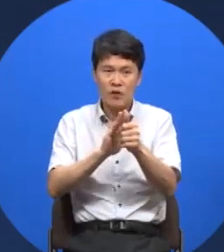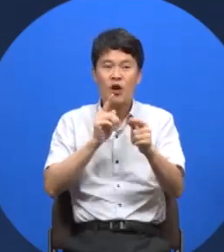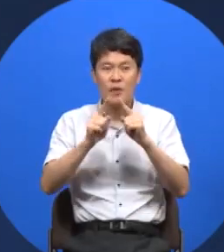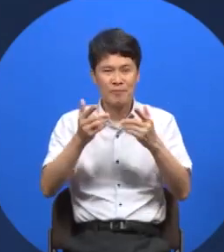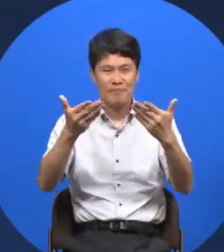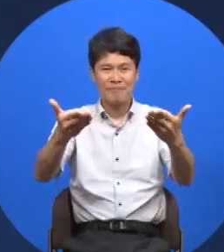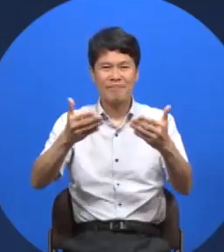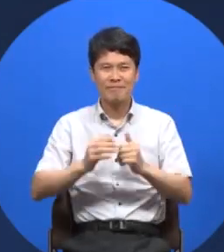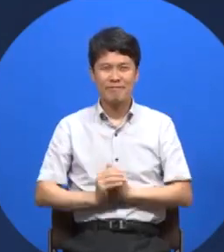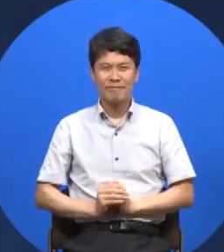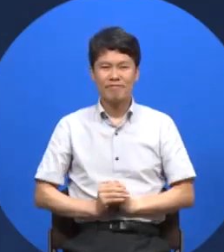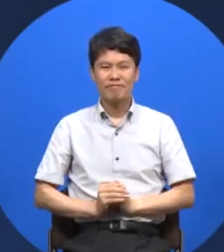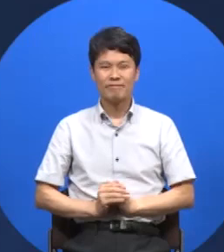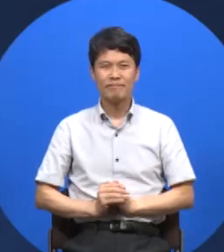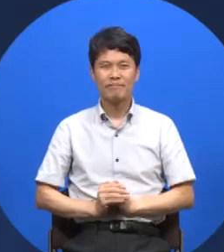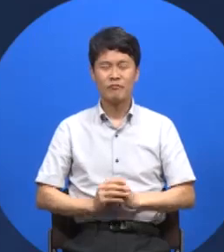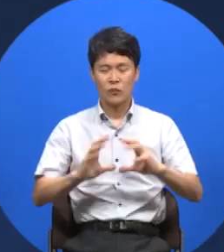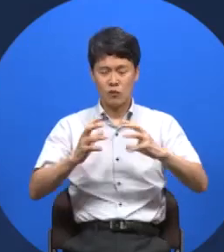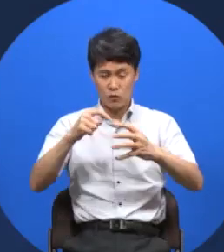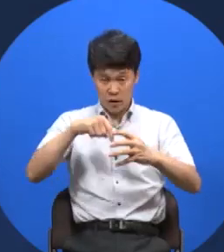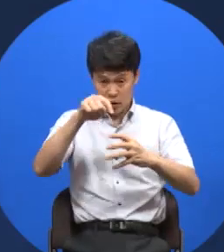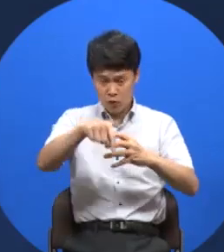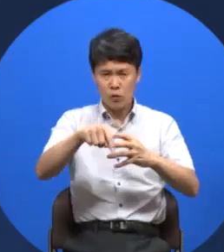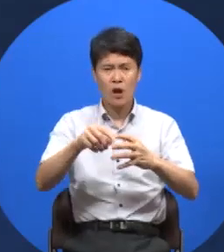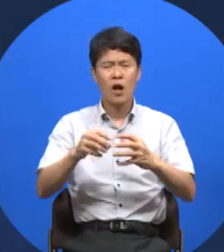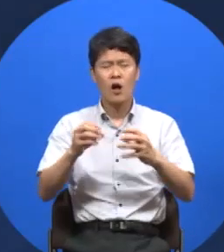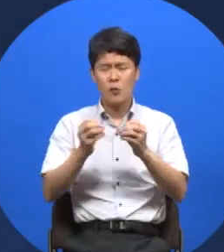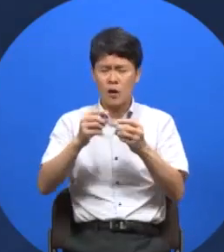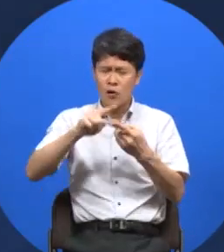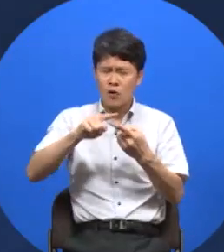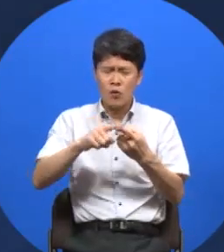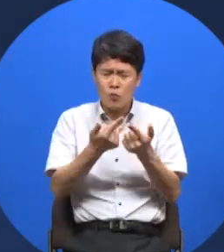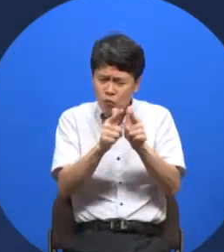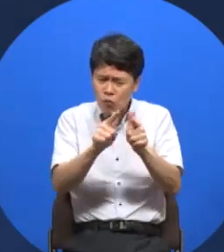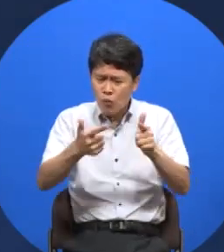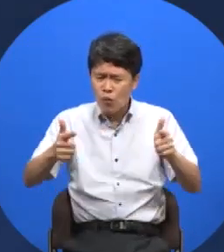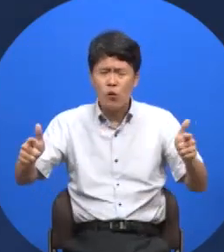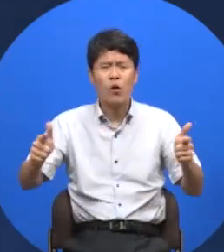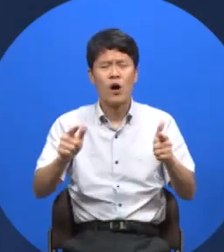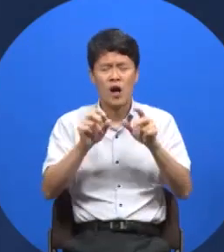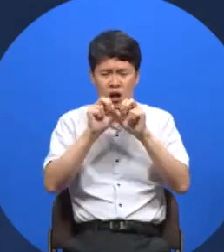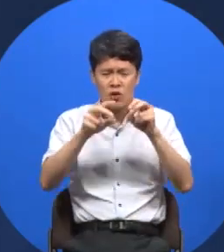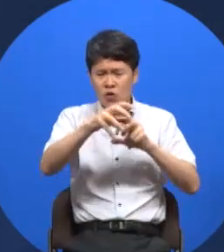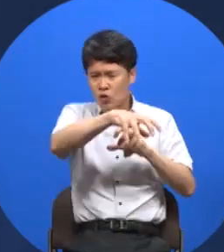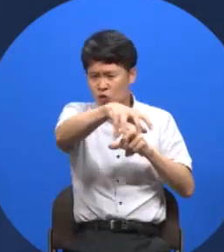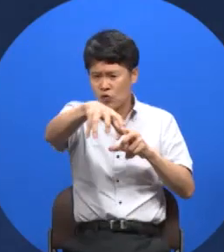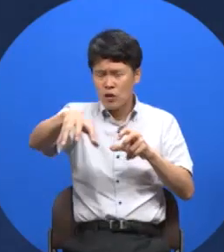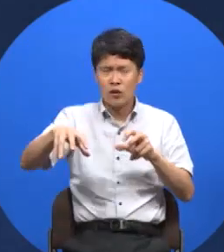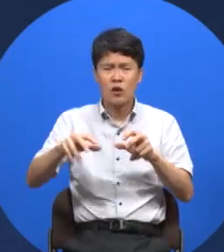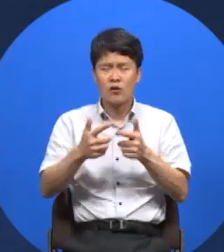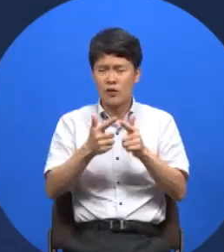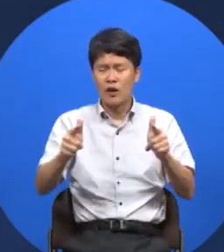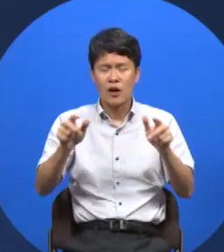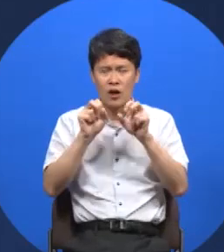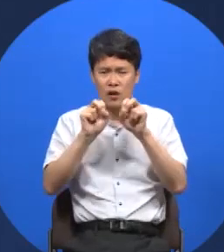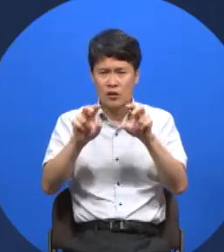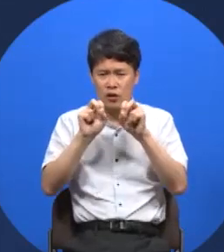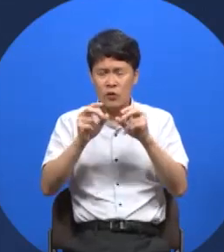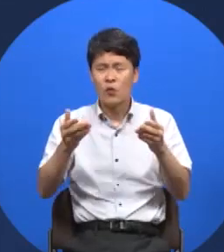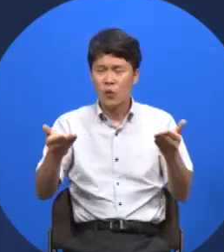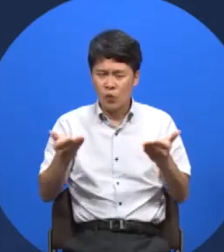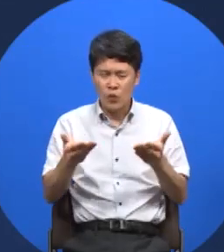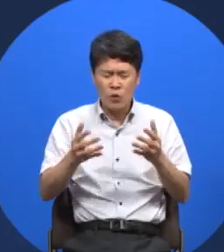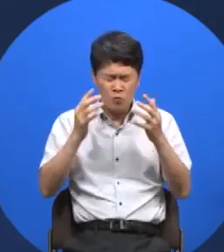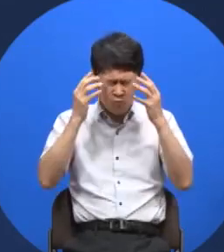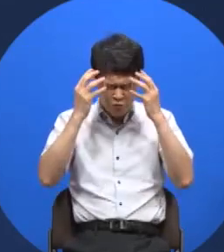말씀을 드립니다. 국내외 문자 그대로 다양한 선교지에서 다양한 선교 사역들을 땀